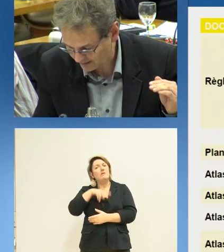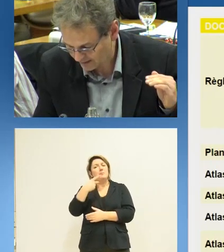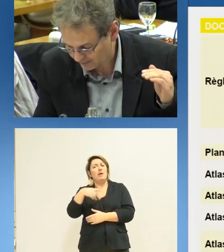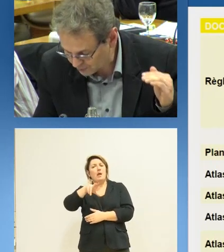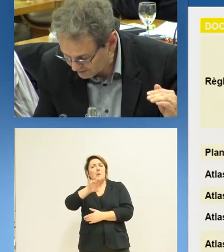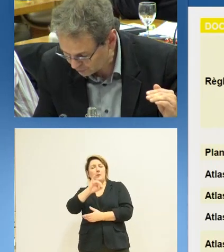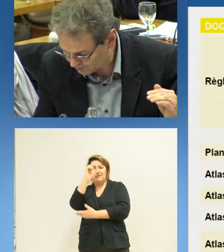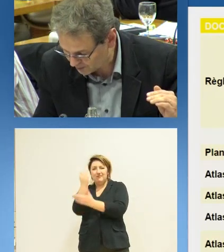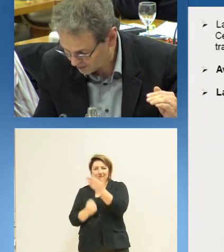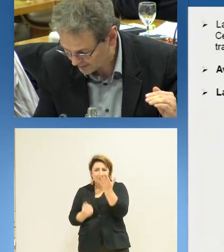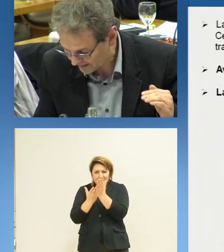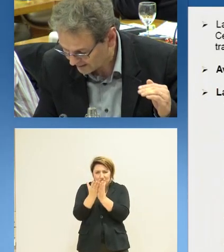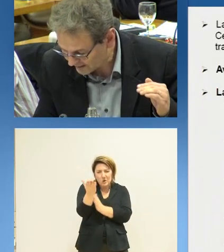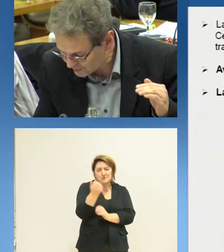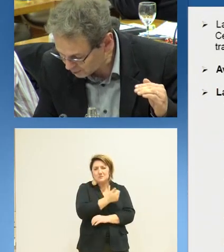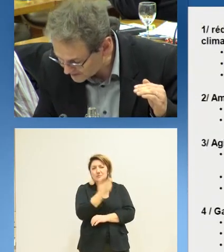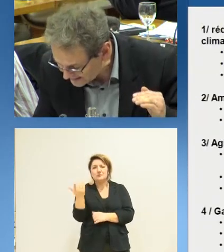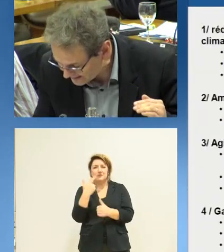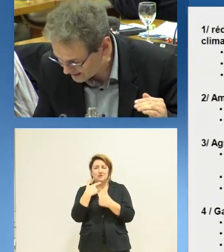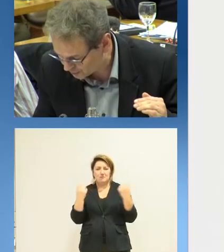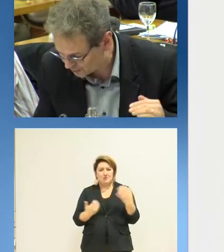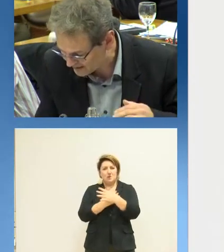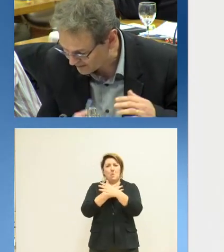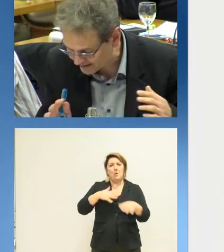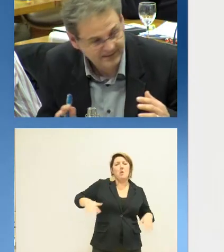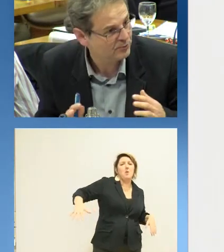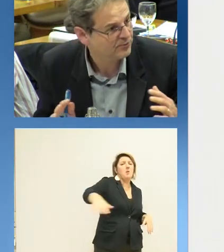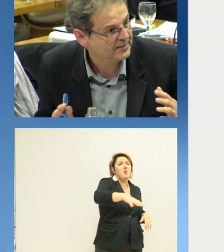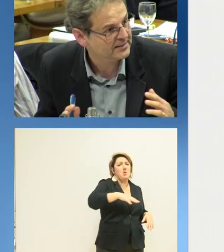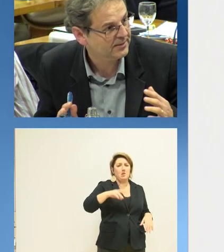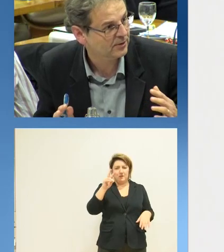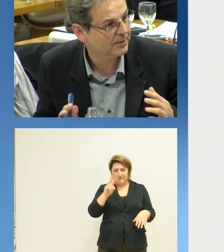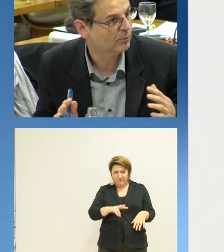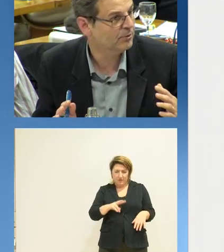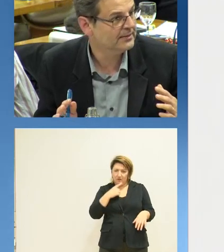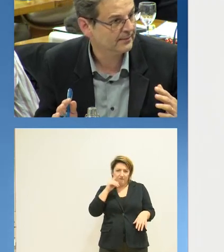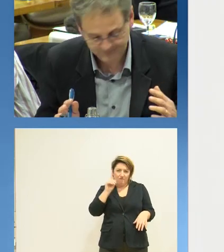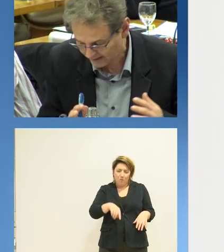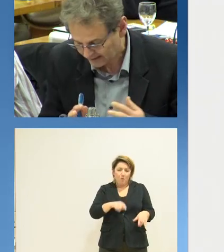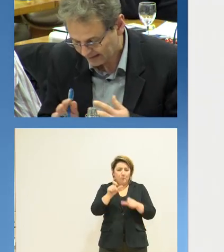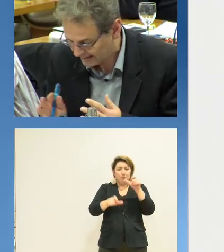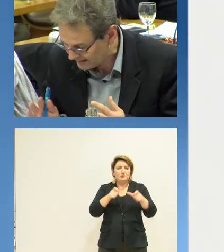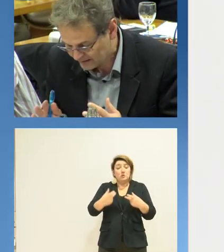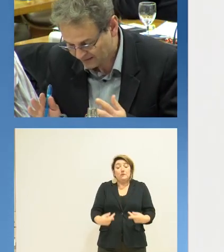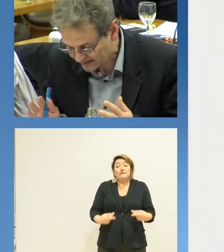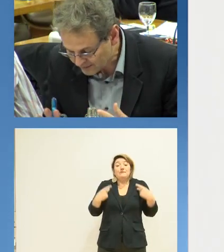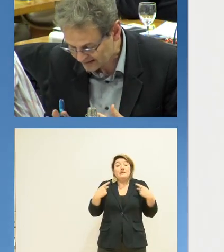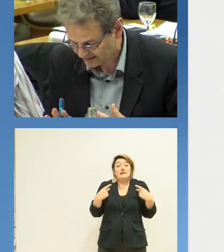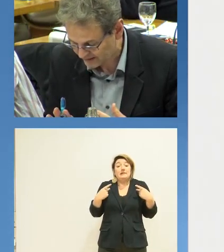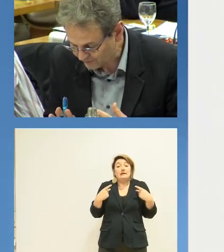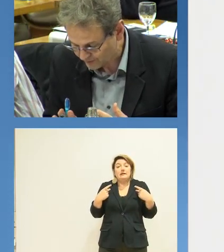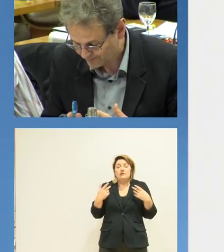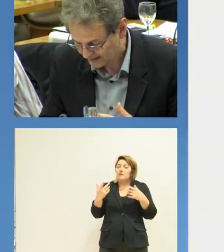pour la métropole réduire le décalage entre l'espace réel de vie des habitants métropolitain et l'espace